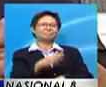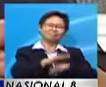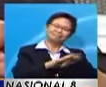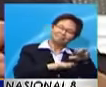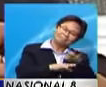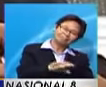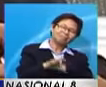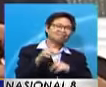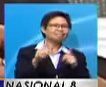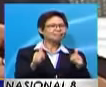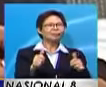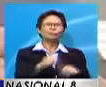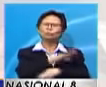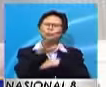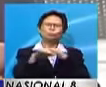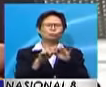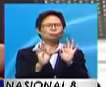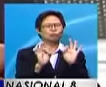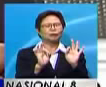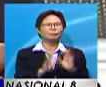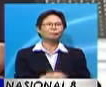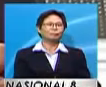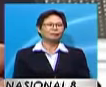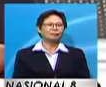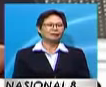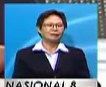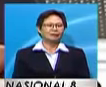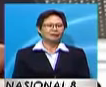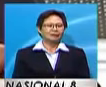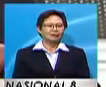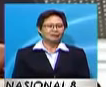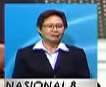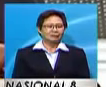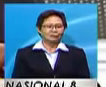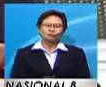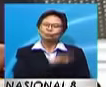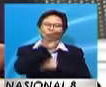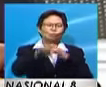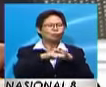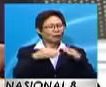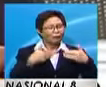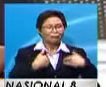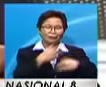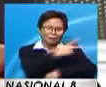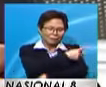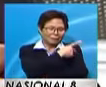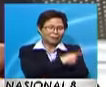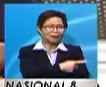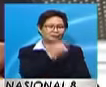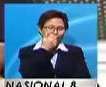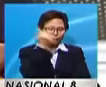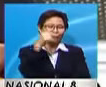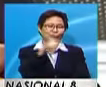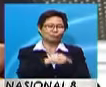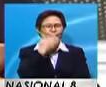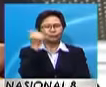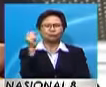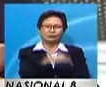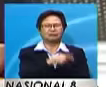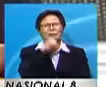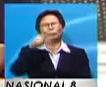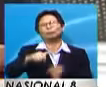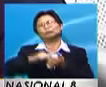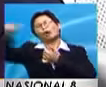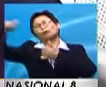keadaannya semua oke nah Insyaallah lah Dadi semua kemudahan wadah dengan Hello datang sini ajalah tak